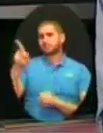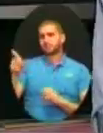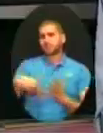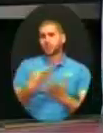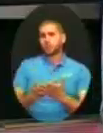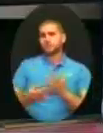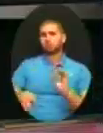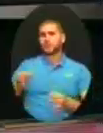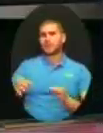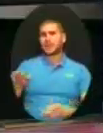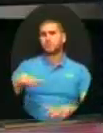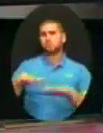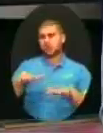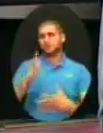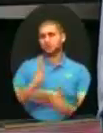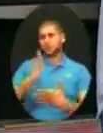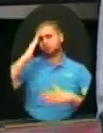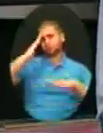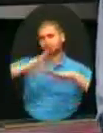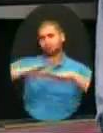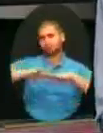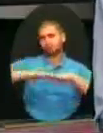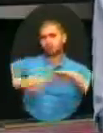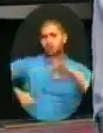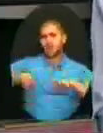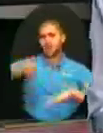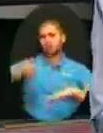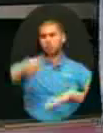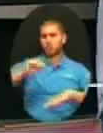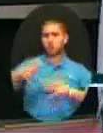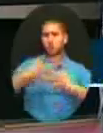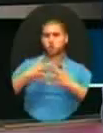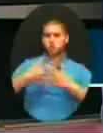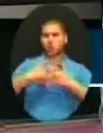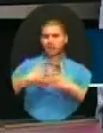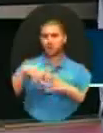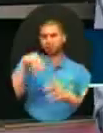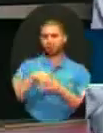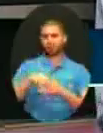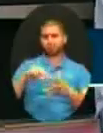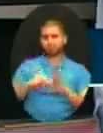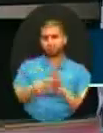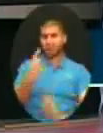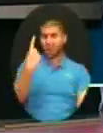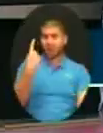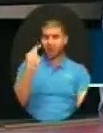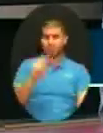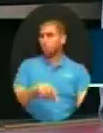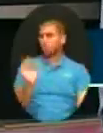המשפטי לממשלה. הוא גם עדכן את ראשי הקואליציה שנכחו בחדר. אחד מהם לא